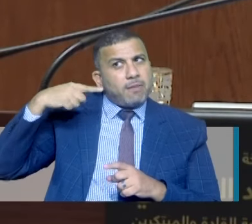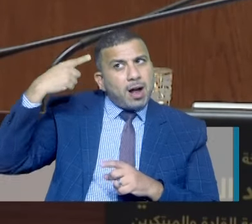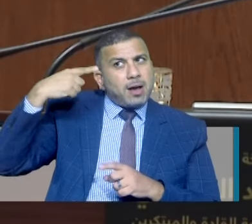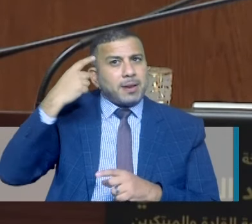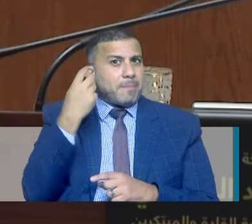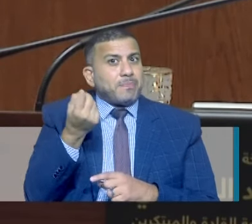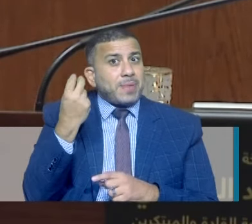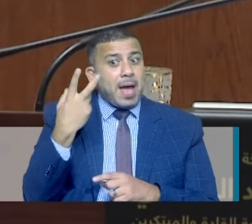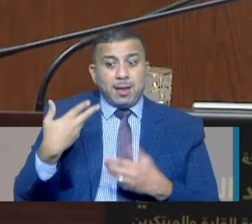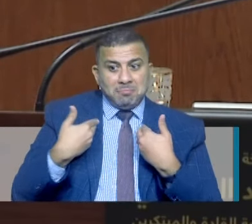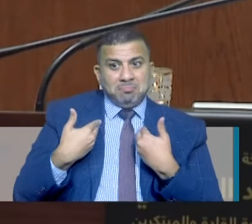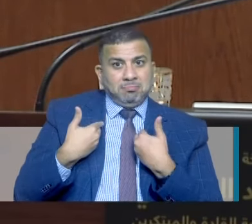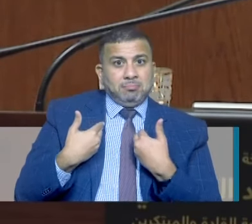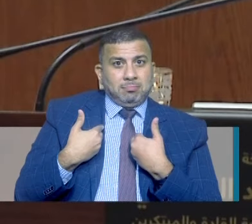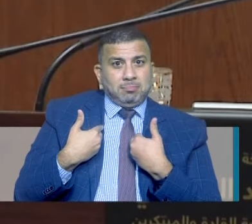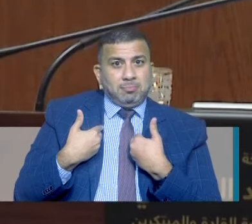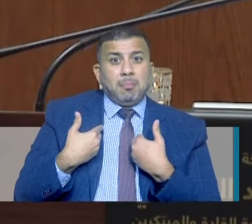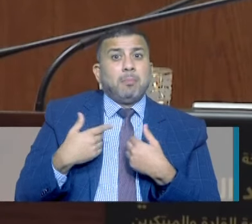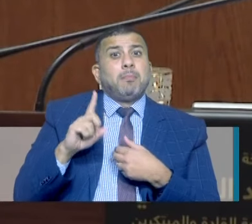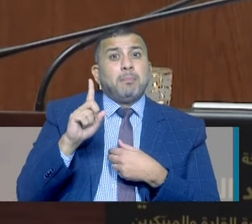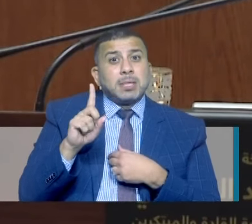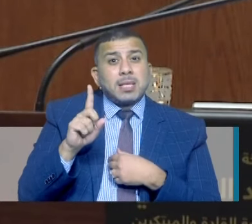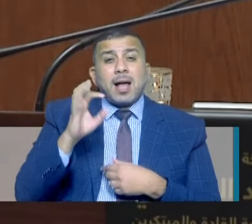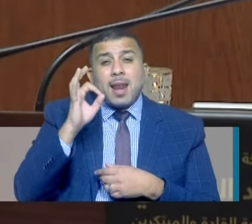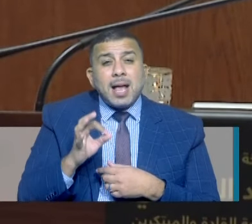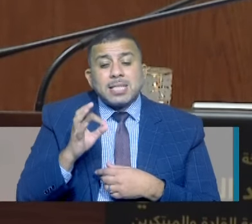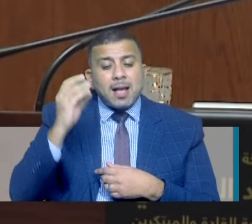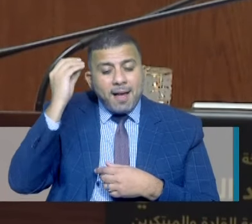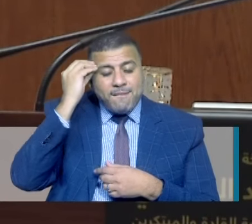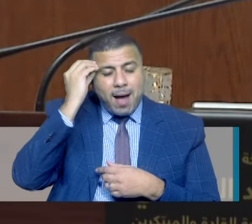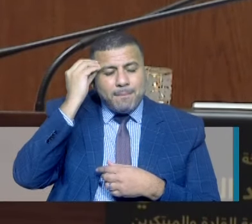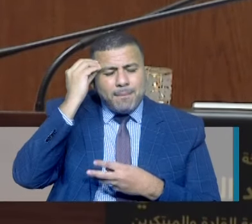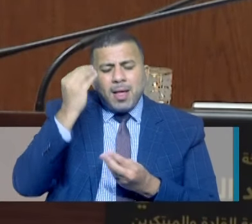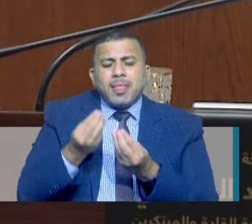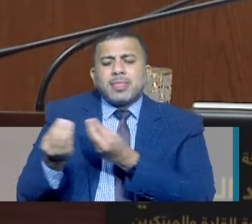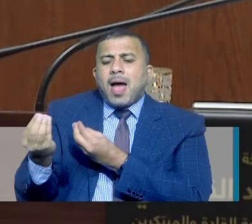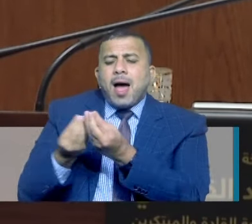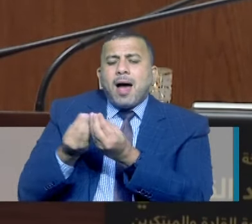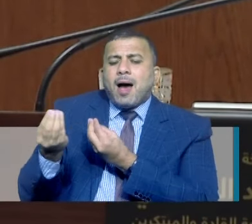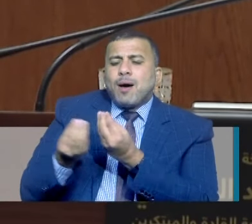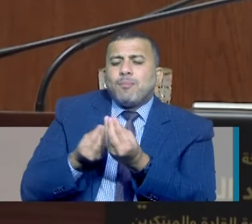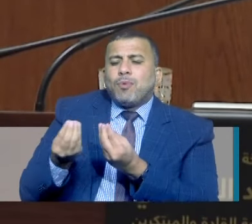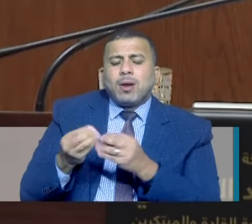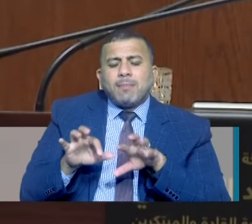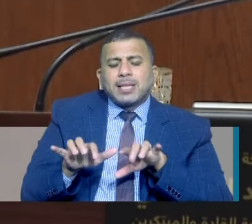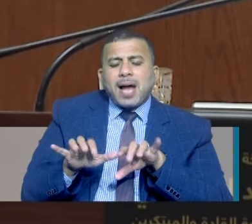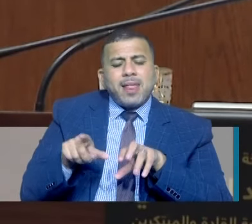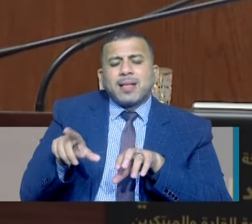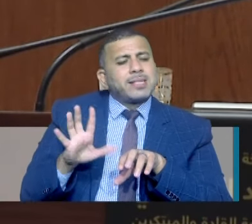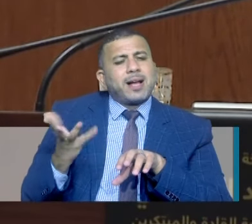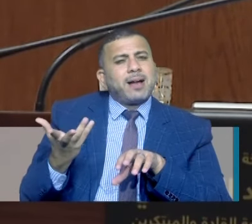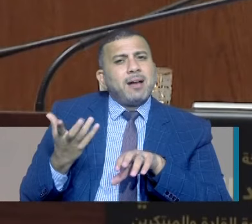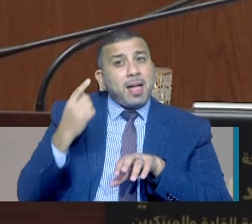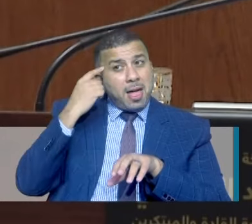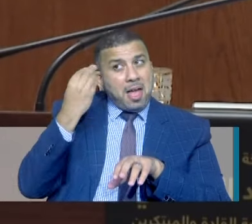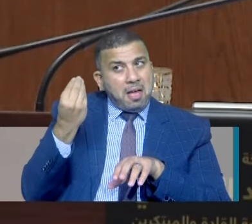الإبداعي لديه. لكن ما نحتاجه هو فهم أسلوب التعامل الأمثل مع التقنيات الحديثة واستخدامها